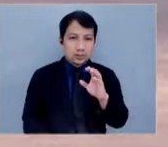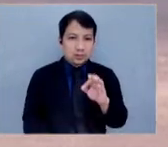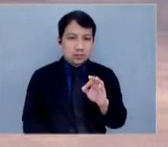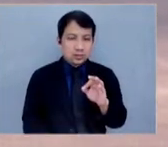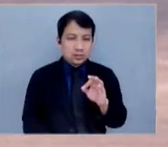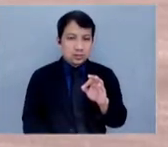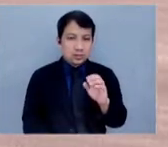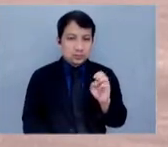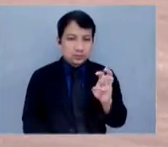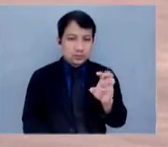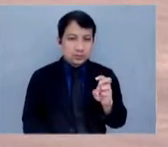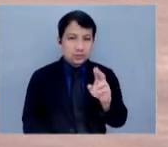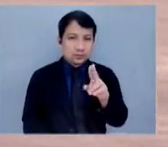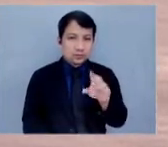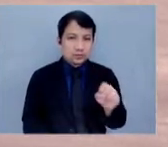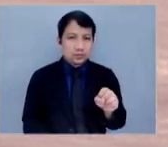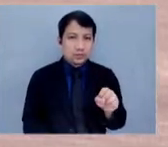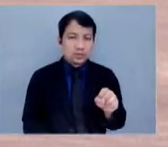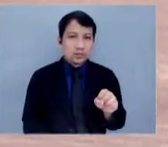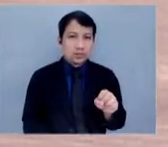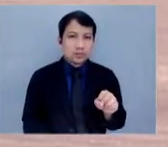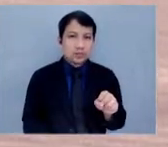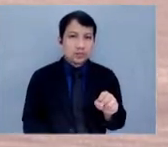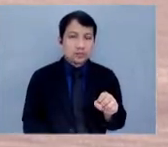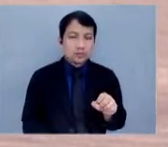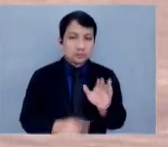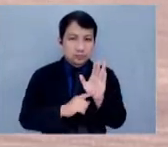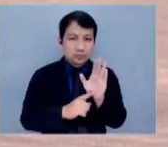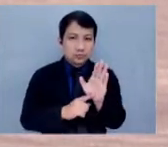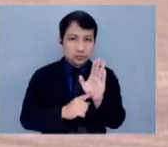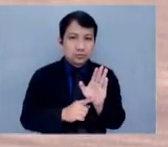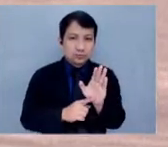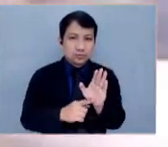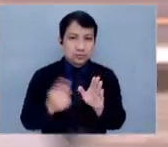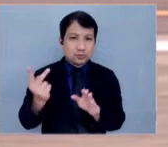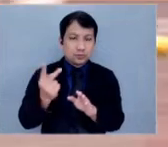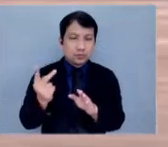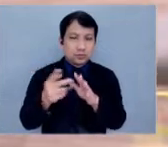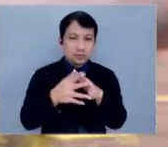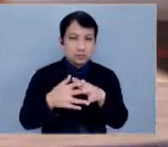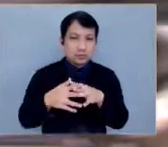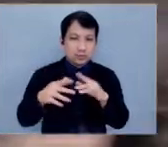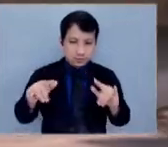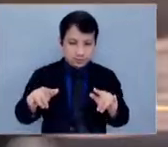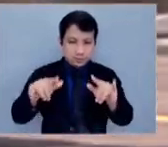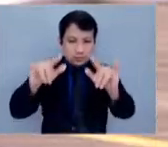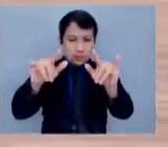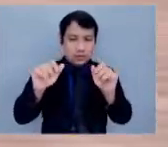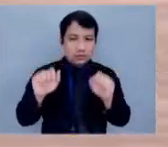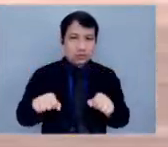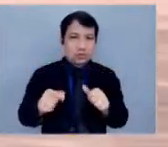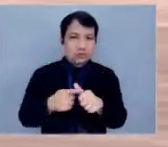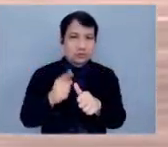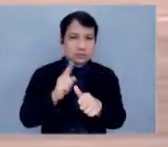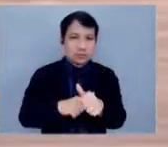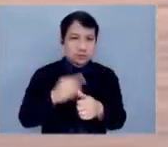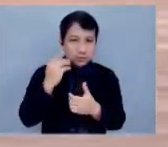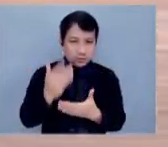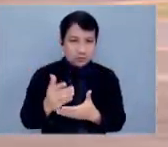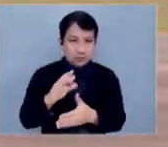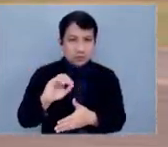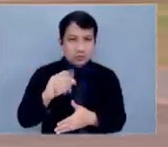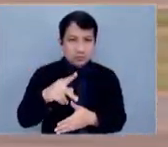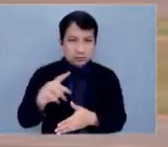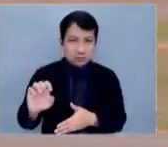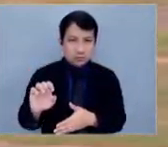Air Force. Ang pagpapakitang gilas na yan ng dalawang magkaalyadong pwersa ay bahagi ng unang edisyon ng Cope Thunder Exercise